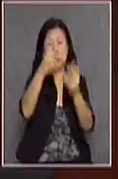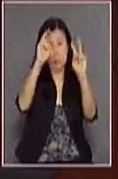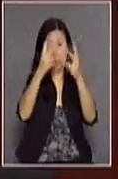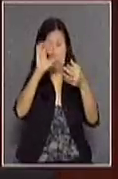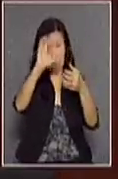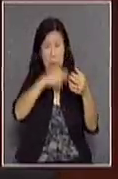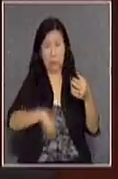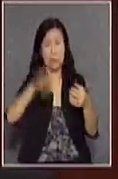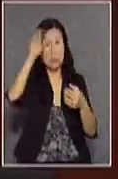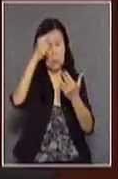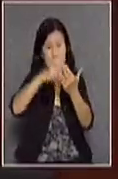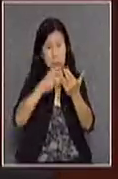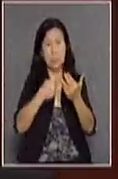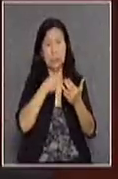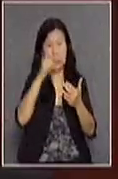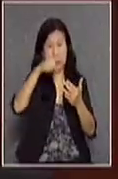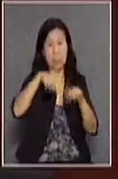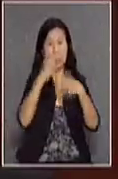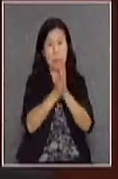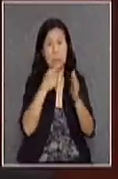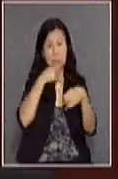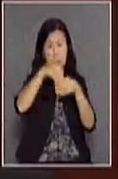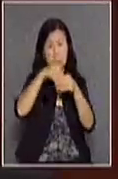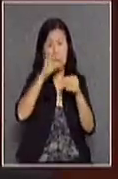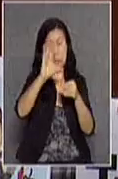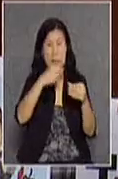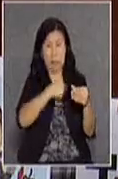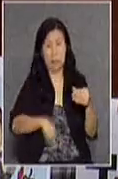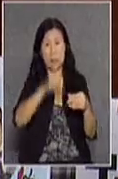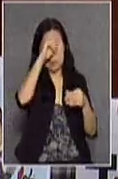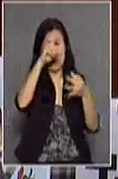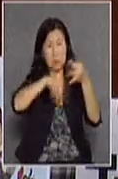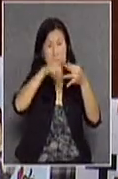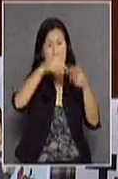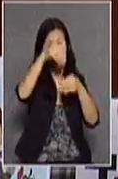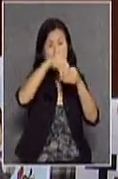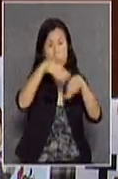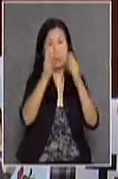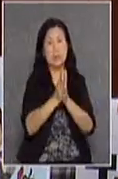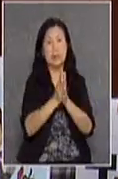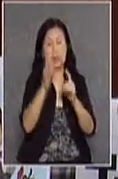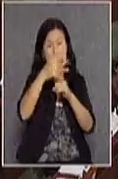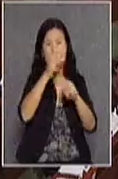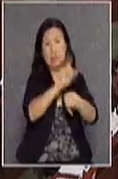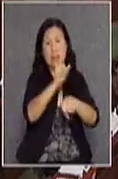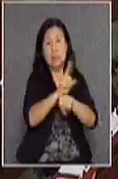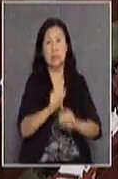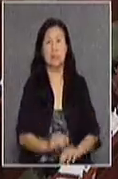全議員動議的修正案予以通過，現在付諸表決。陳志全議員要求記名表決，表決鐘響1分鐘。